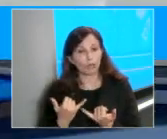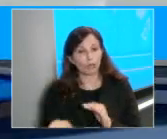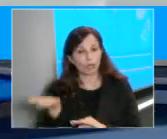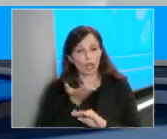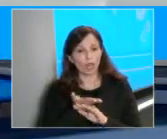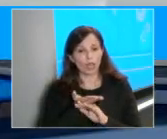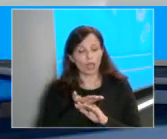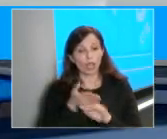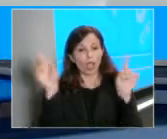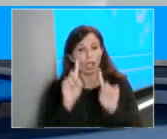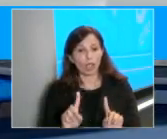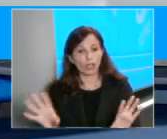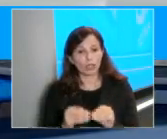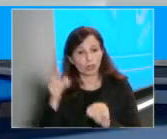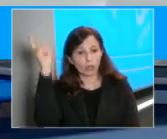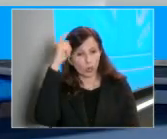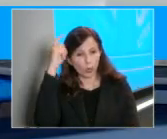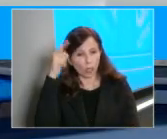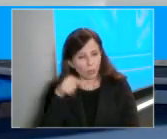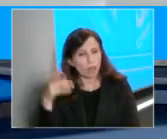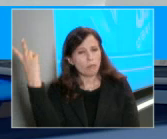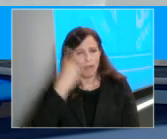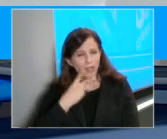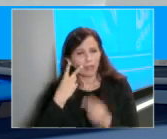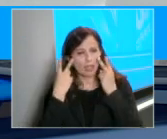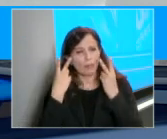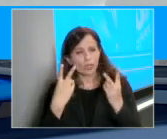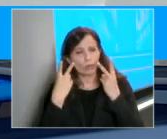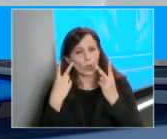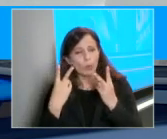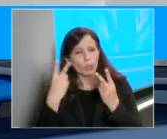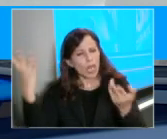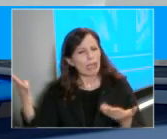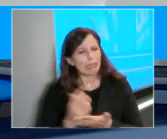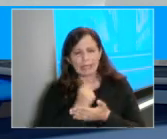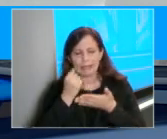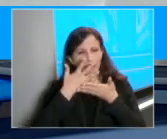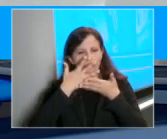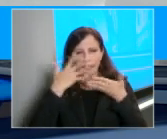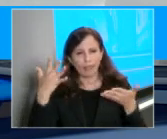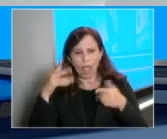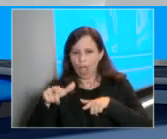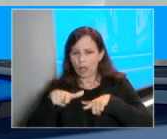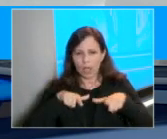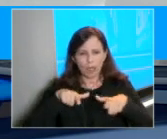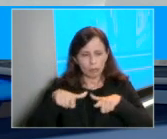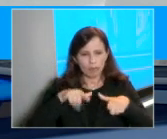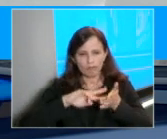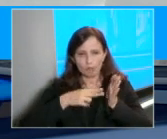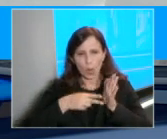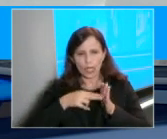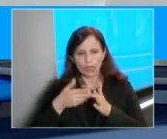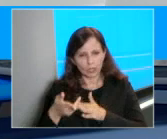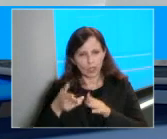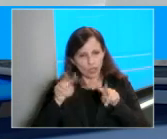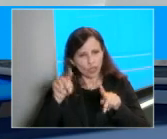של הגז עם טורקיה. אתה מבין את המשמעות של ההישג הגיאופוליטי, האסטרטגי שיש